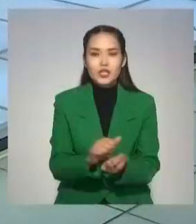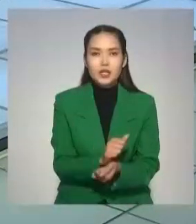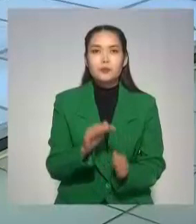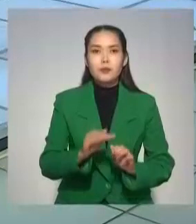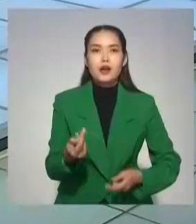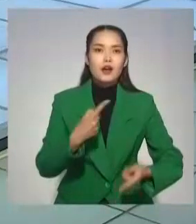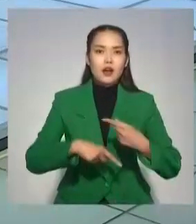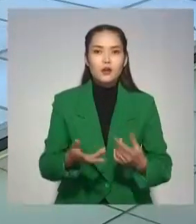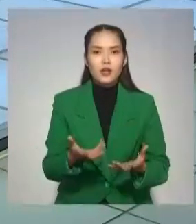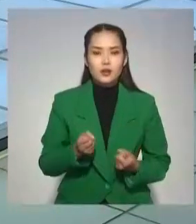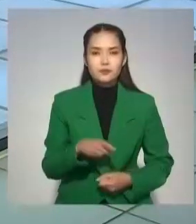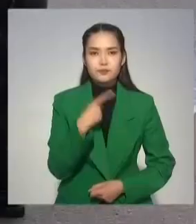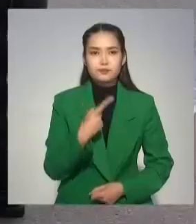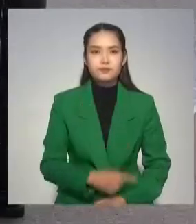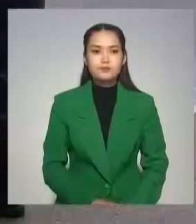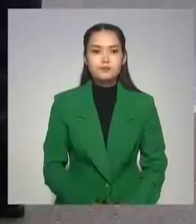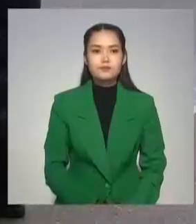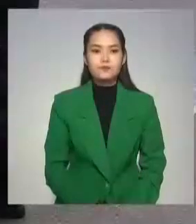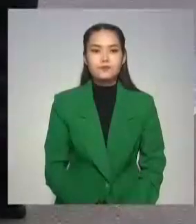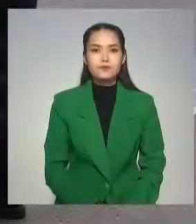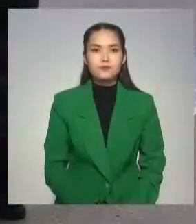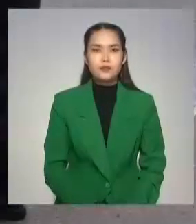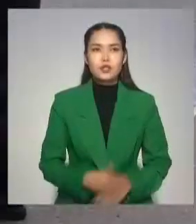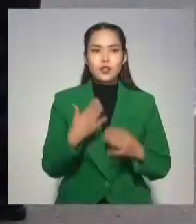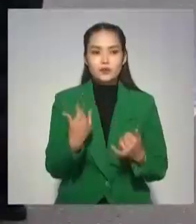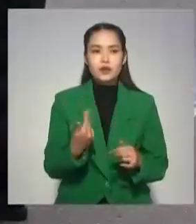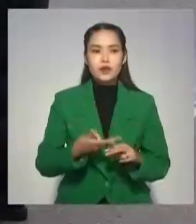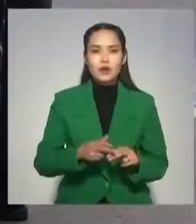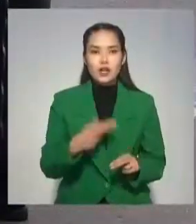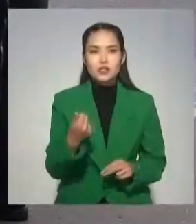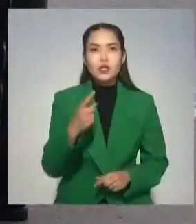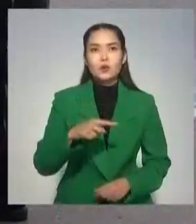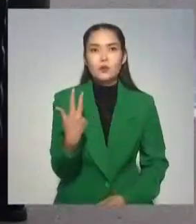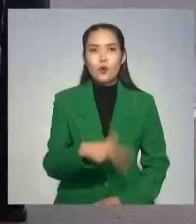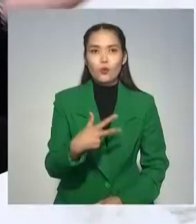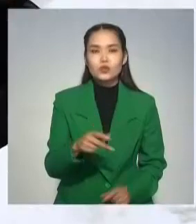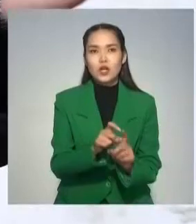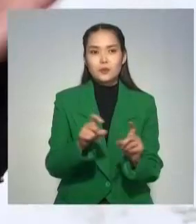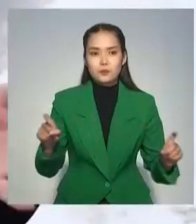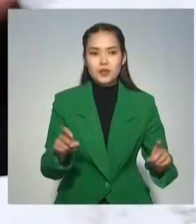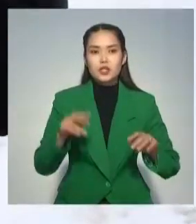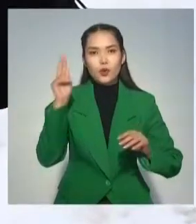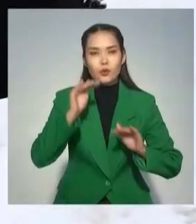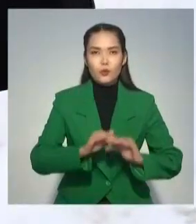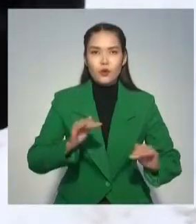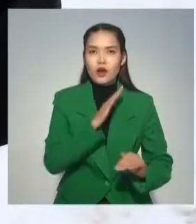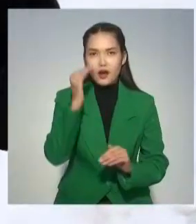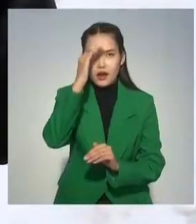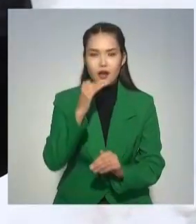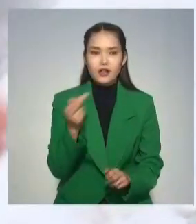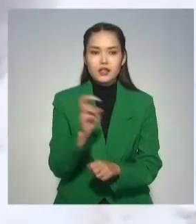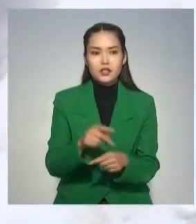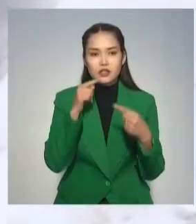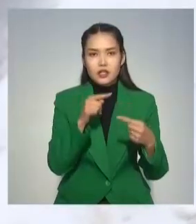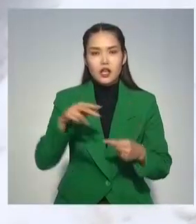қайтадан қабылдаймыз деп отыр. Бүгін ертемен нөмірі 30-шы мектепке оқушылардың орнына ата-аналары келді. Наразы топ